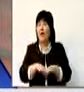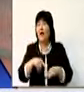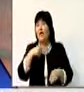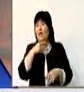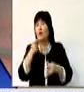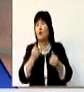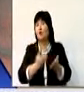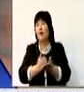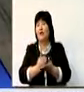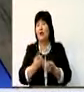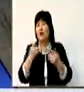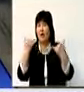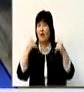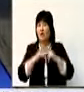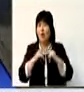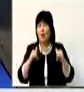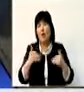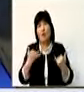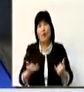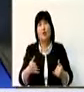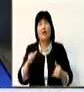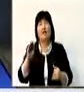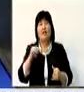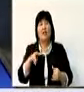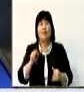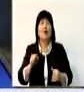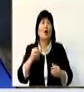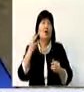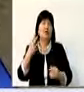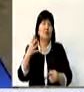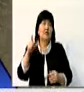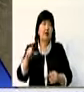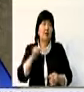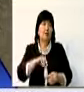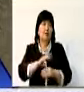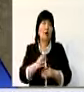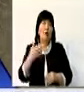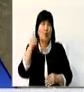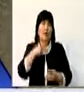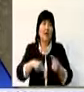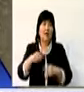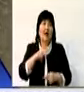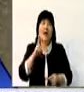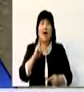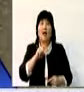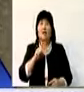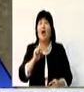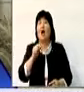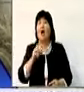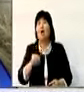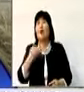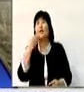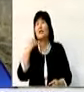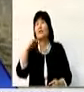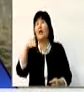сүт бағытындағы ірі қара өсірумен айналысады. Бүгінде фермада 35 адам жұмыспен қамтылған. Өткен жылы кәсіпкер Қазагро корпорациясы арқылы